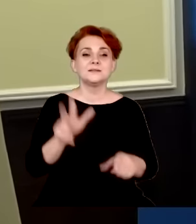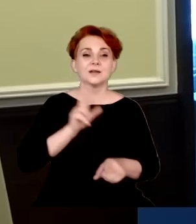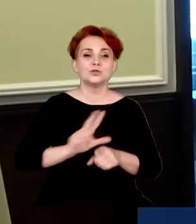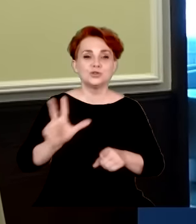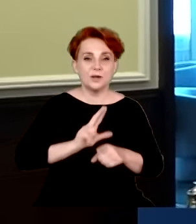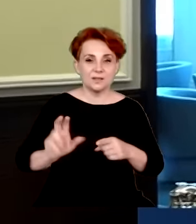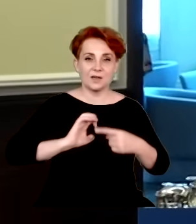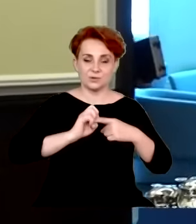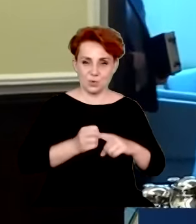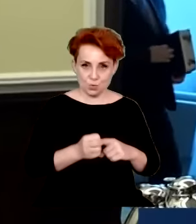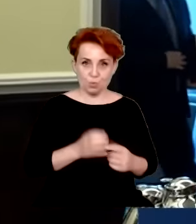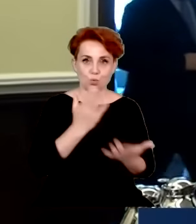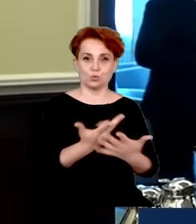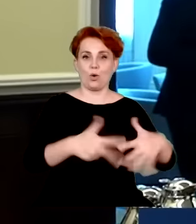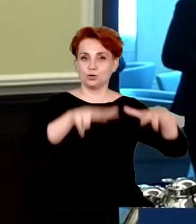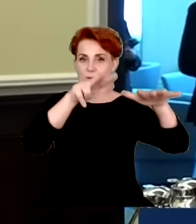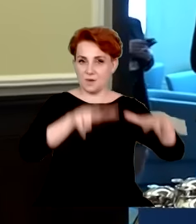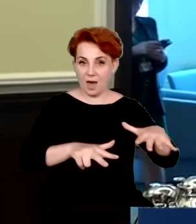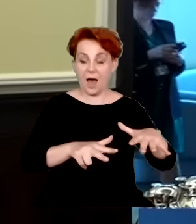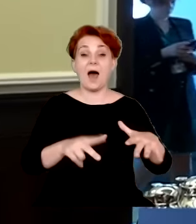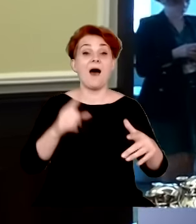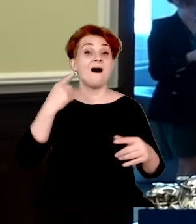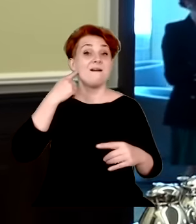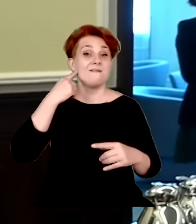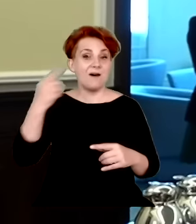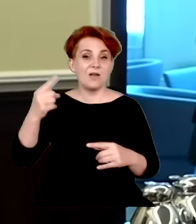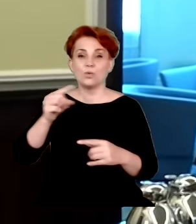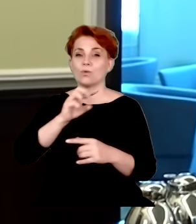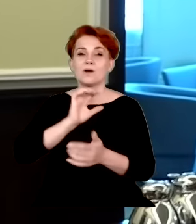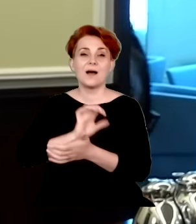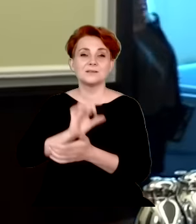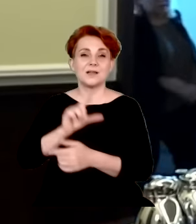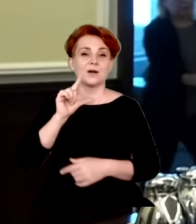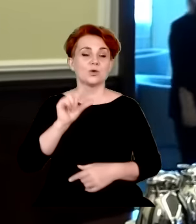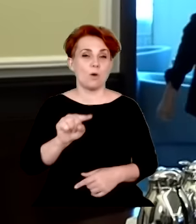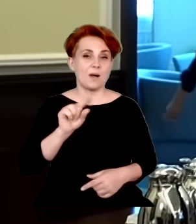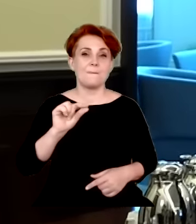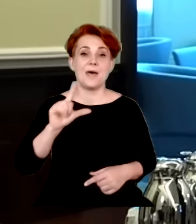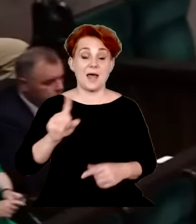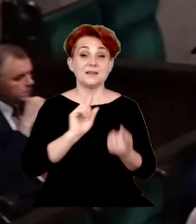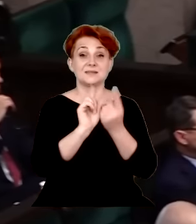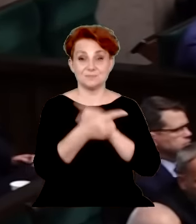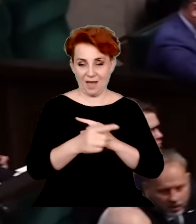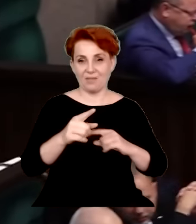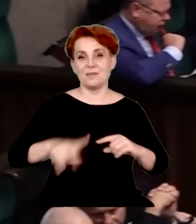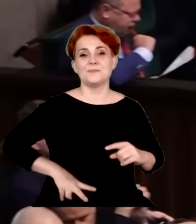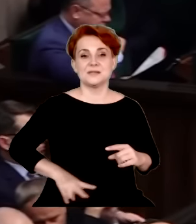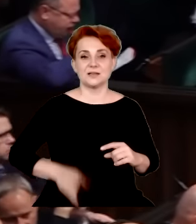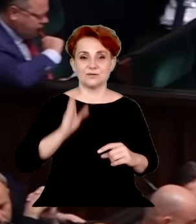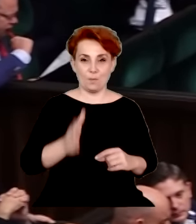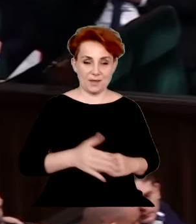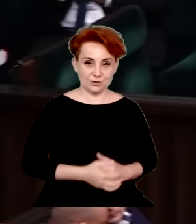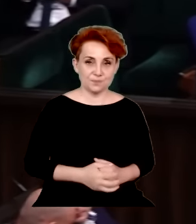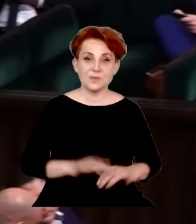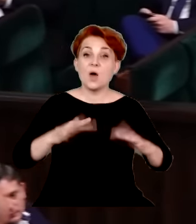sprawuje władzę 8 miesiąc, a już, jak podaje sprzyjający władzy portal gazeta.pl, szykują się zmiany w kolejnych ministerstwach. A że najłatwiej